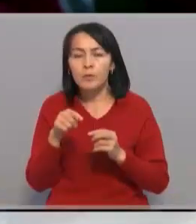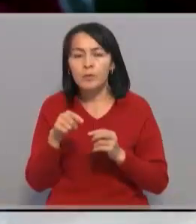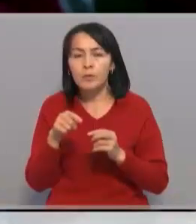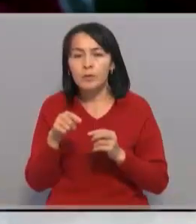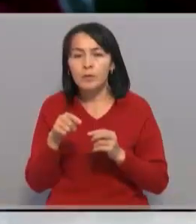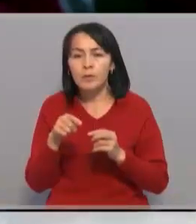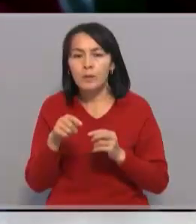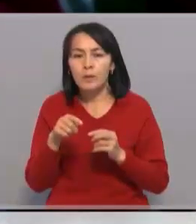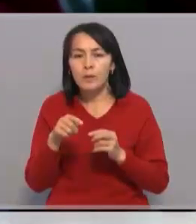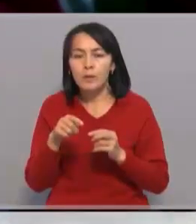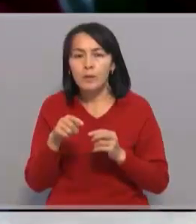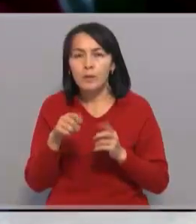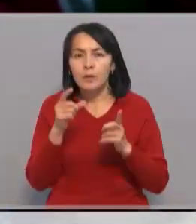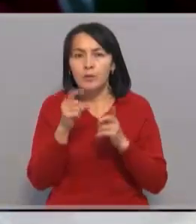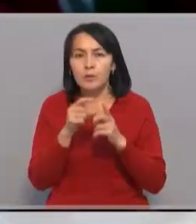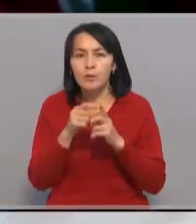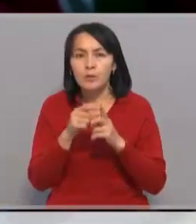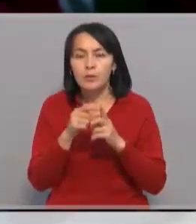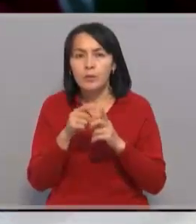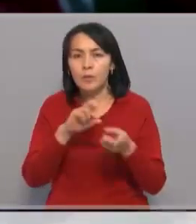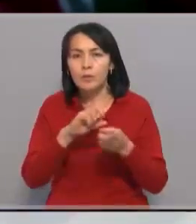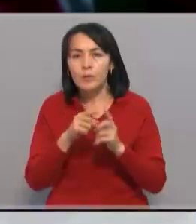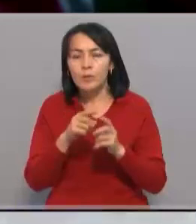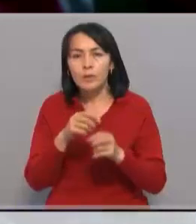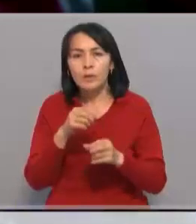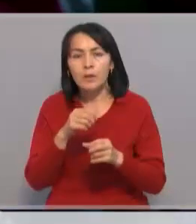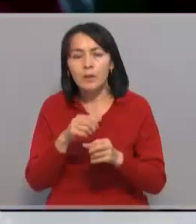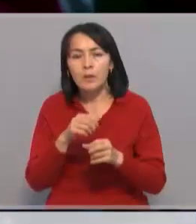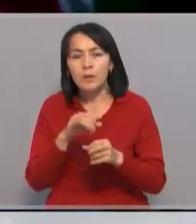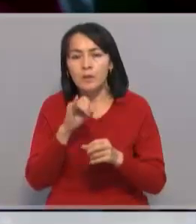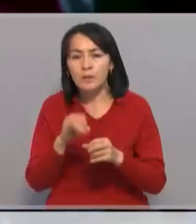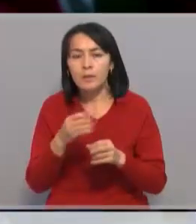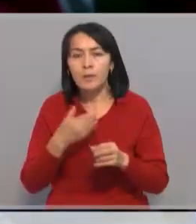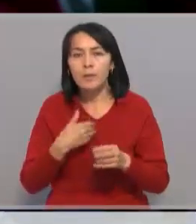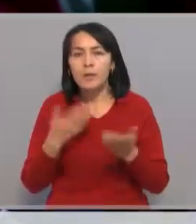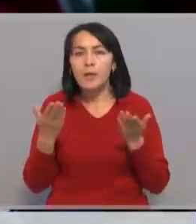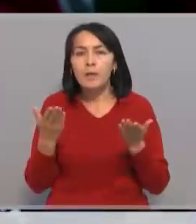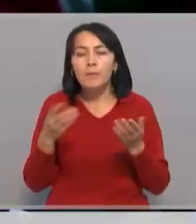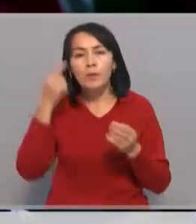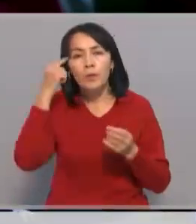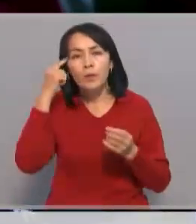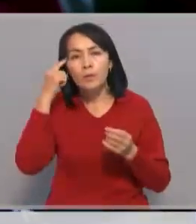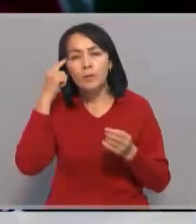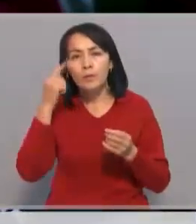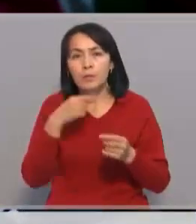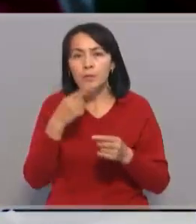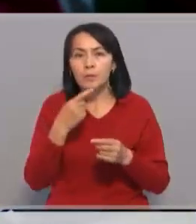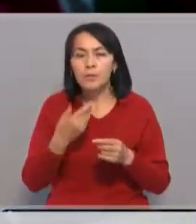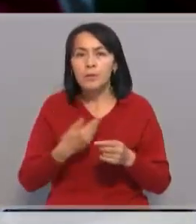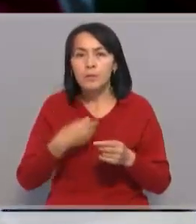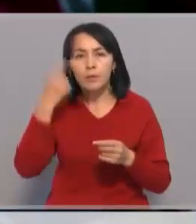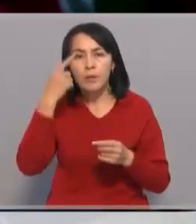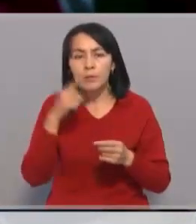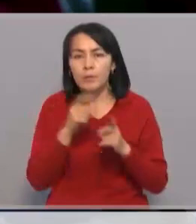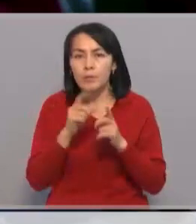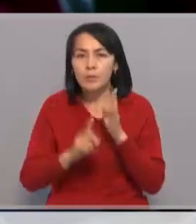ішінде грамматиканың қозғалғаны ең қауіптісі деп айтады екен. Біз грамматиканы да қозғап алдық қазір. Мен ойлаймын деп сөйлейміз. Мен ойлаймын